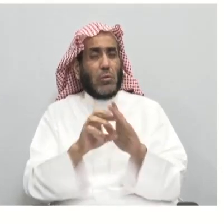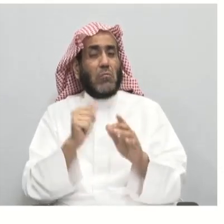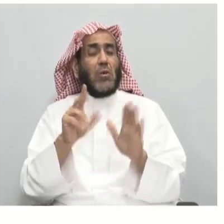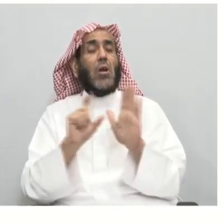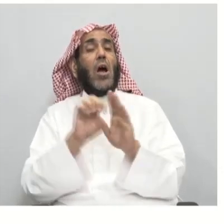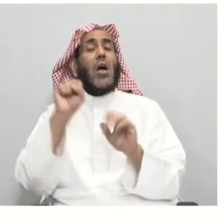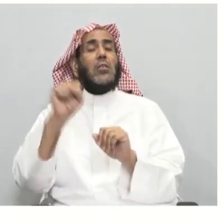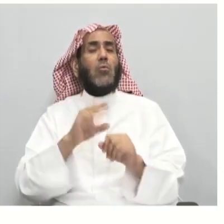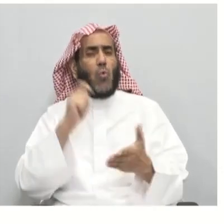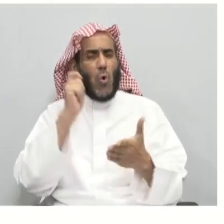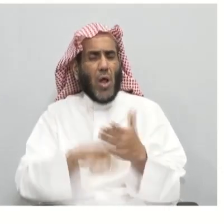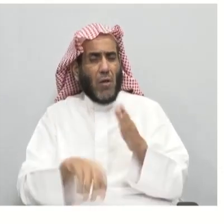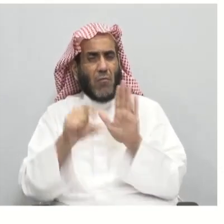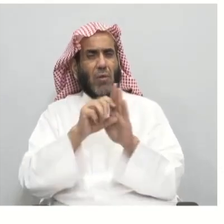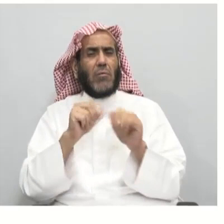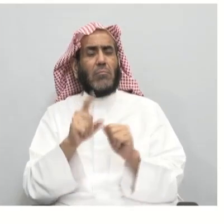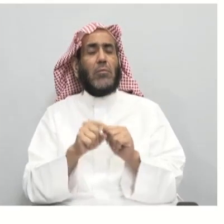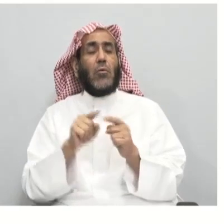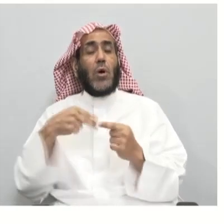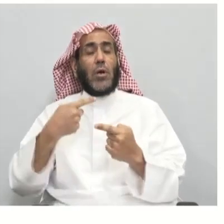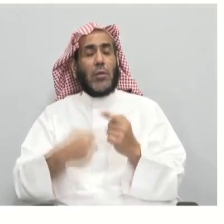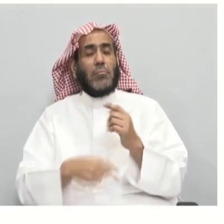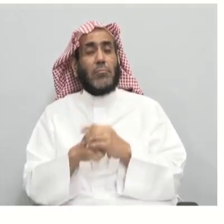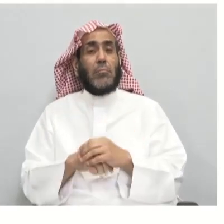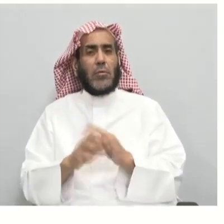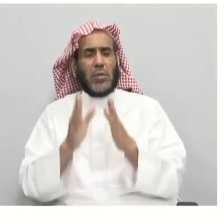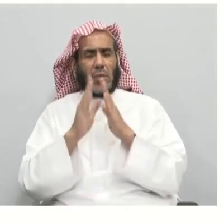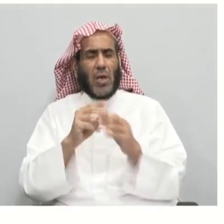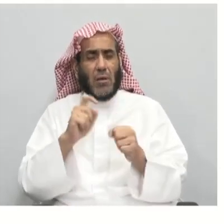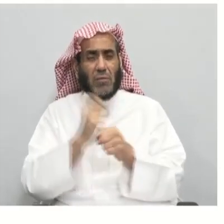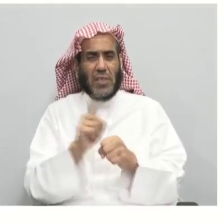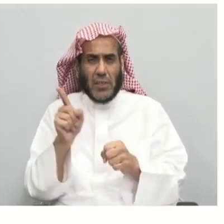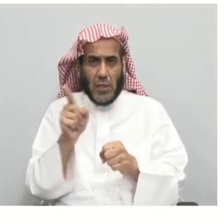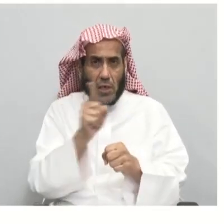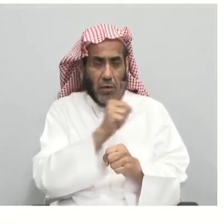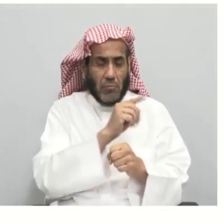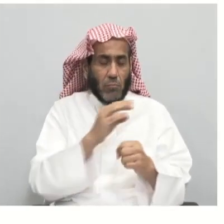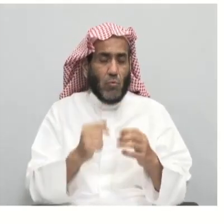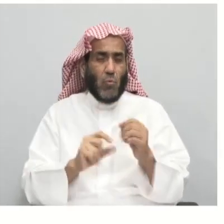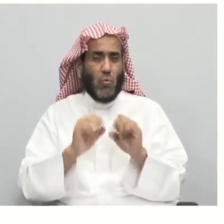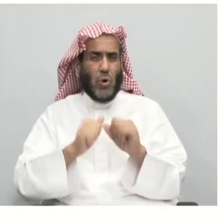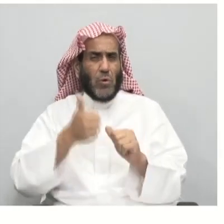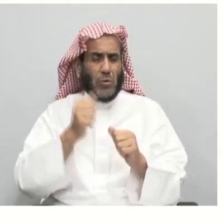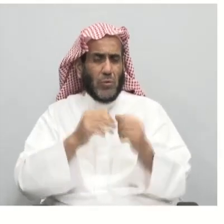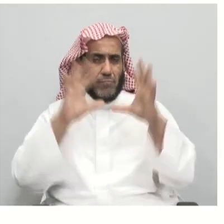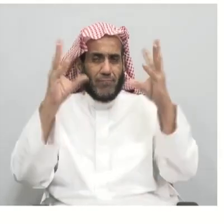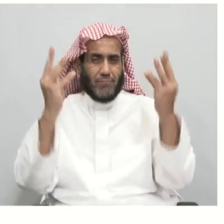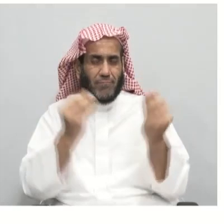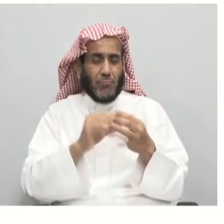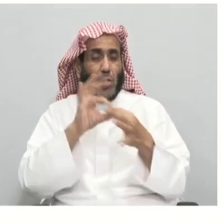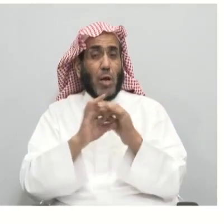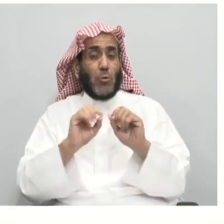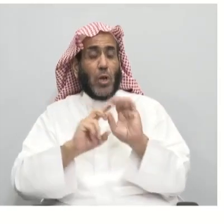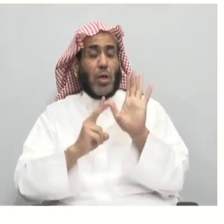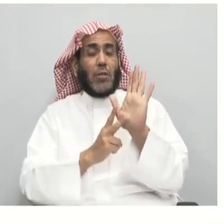وكل قرار في فقره مستقله وهكذا الدقه في الصياغه وحسن التنسيق ترابط